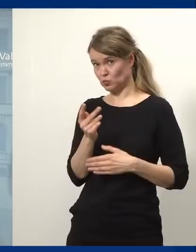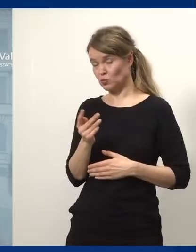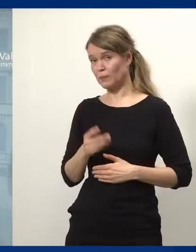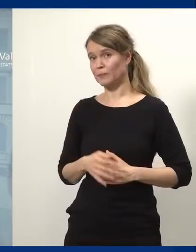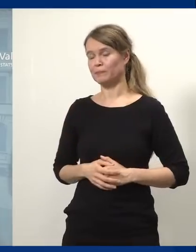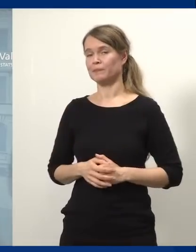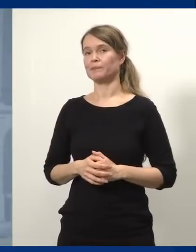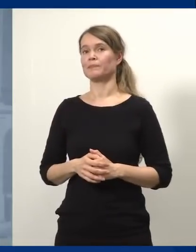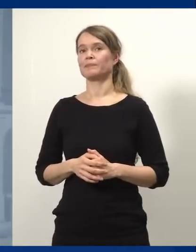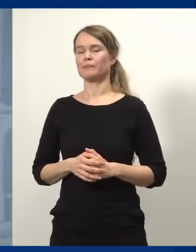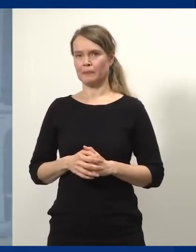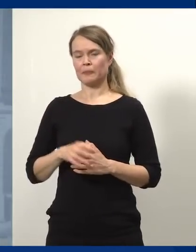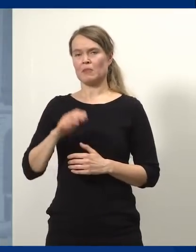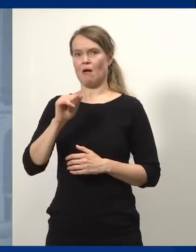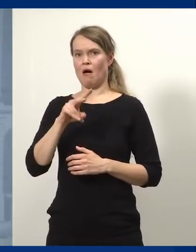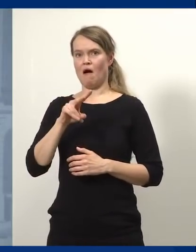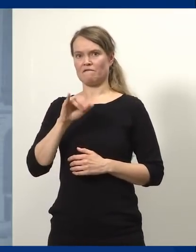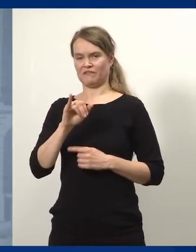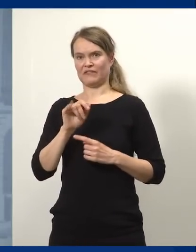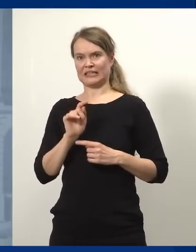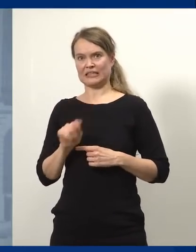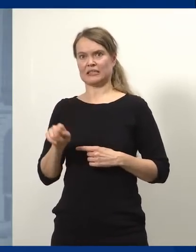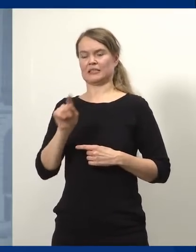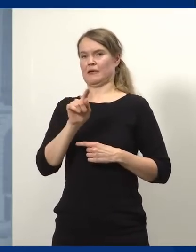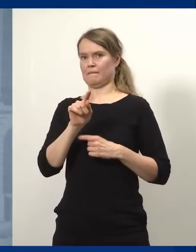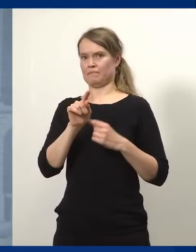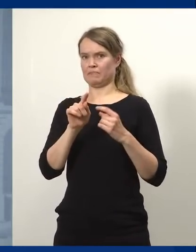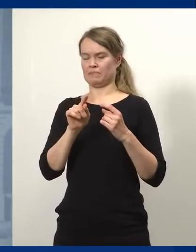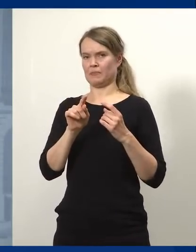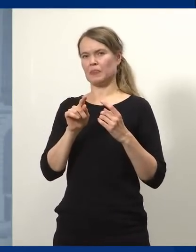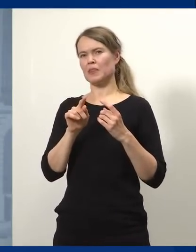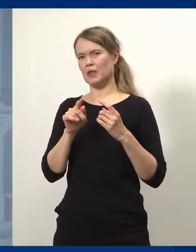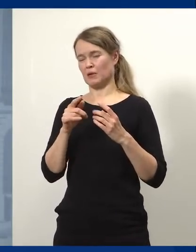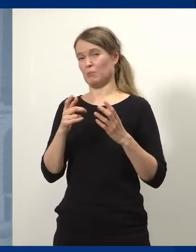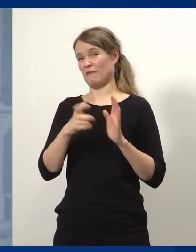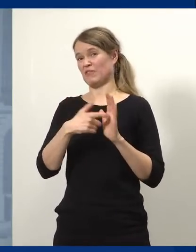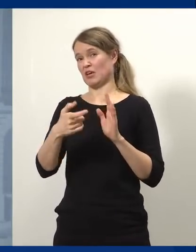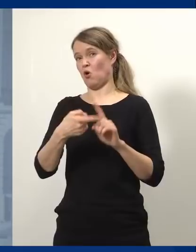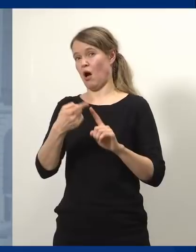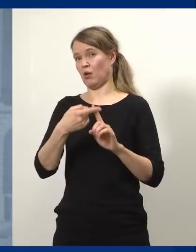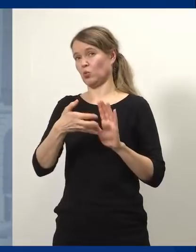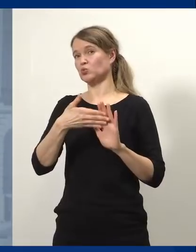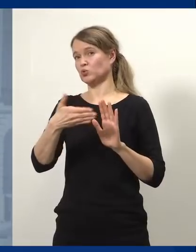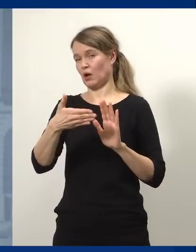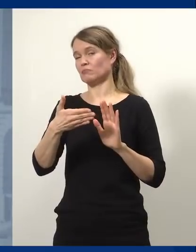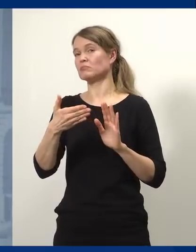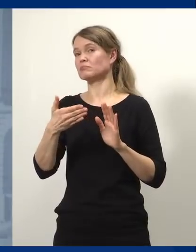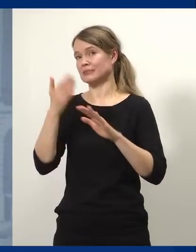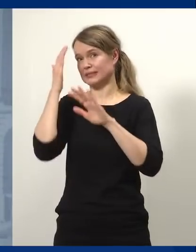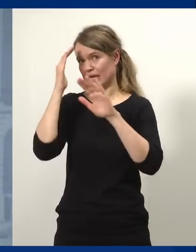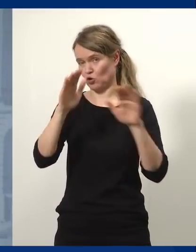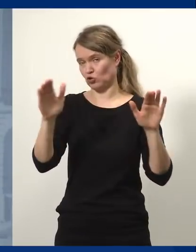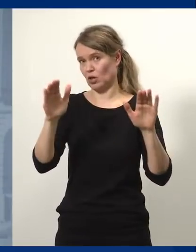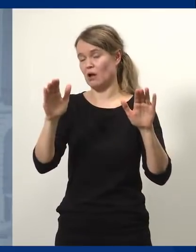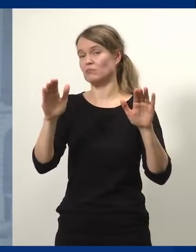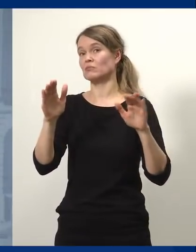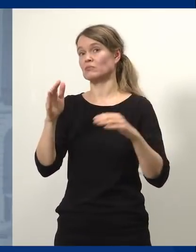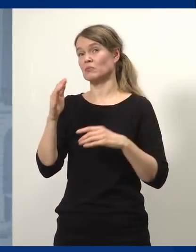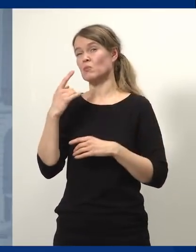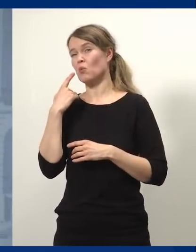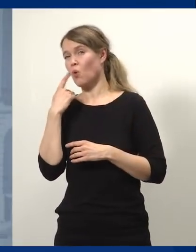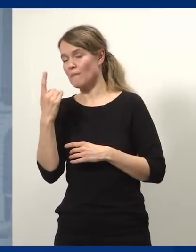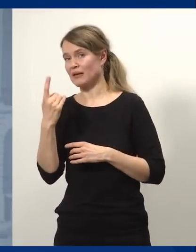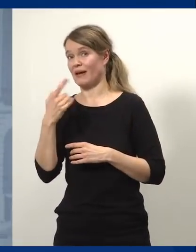avien ratkaisuvallasta olevasta kokonaisuudesta tullaan tiedottamaan alkuviikosta huomenna Etelä-Suomen